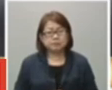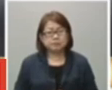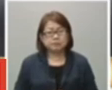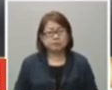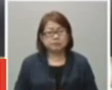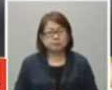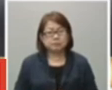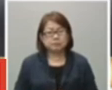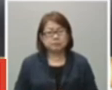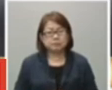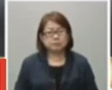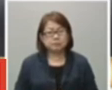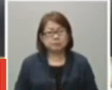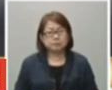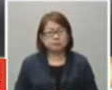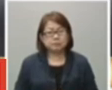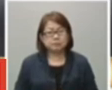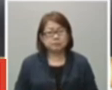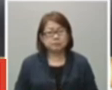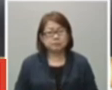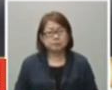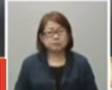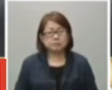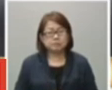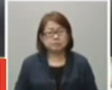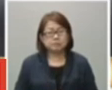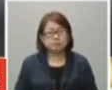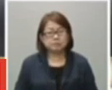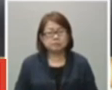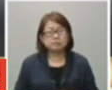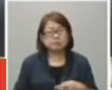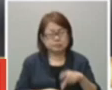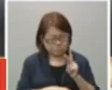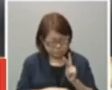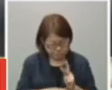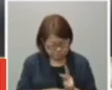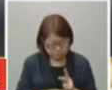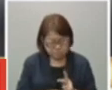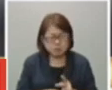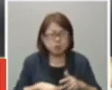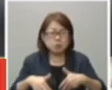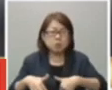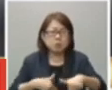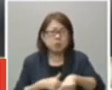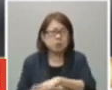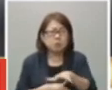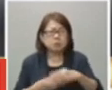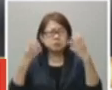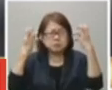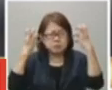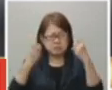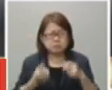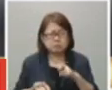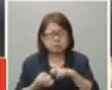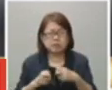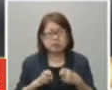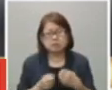ท่านประธานที่เคารพครับทุกคนเนี่ยเครียดจากพิษเศรษฐกิจ